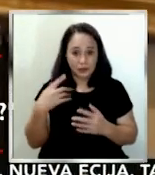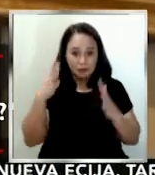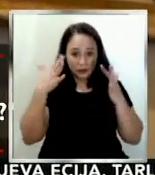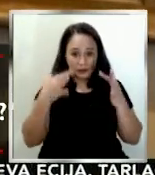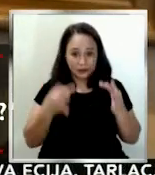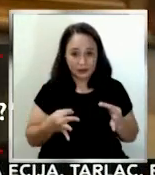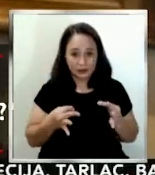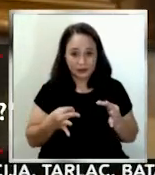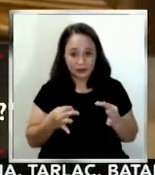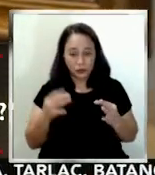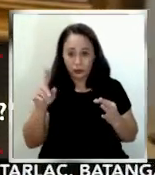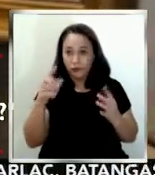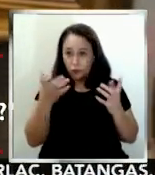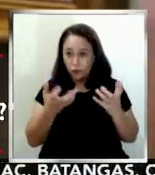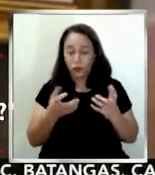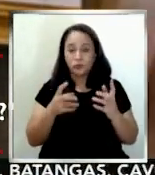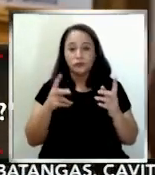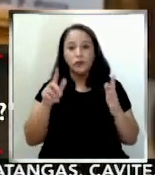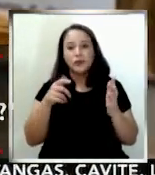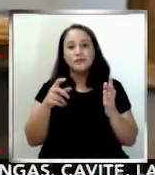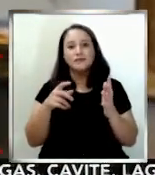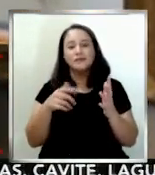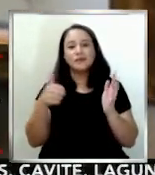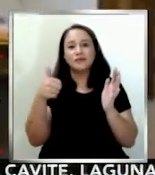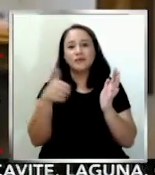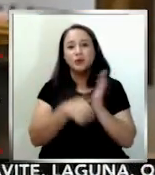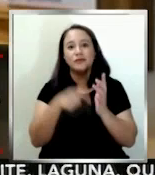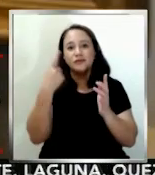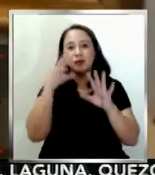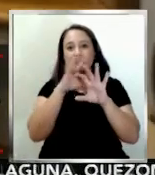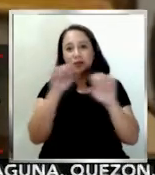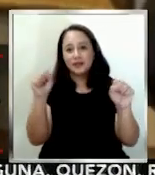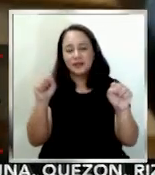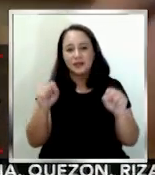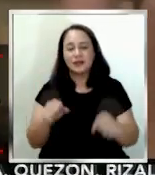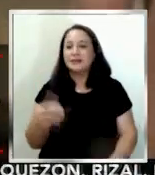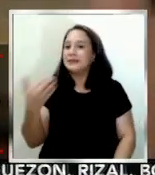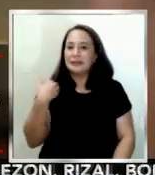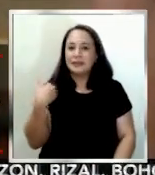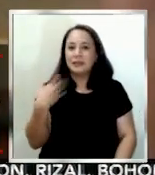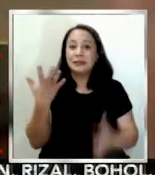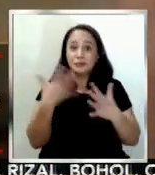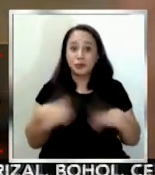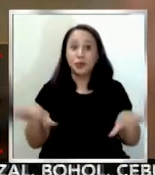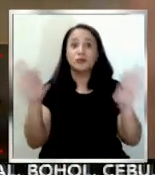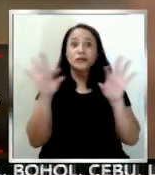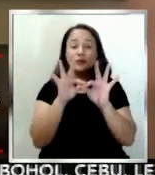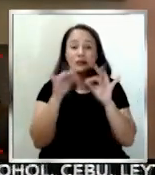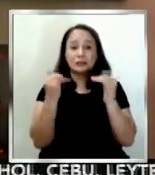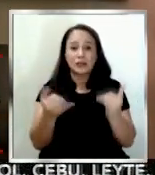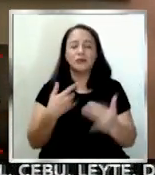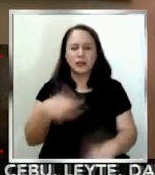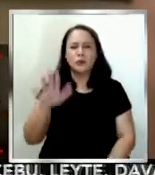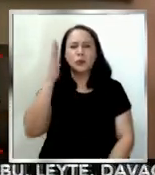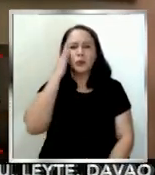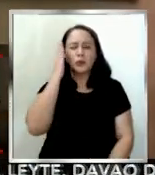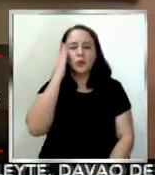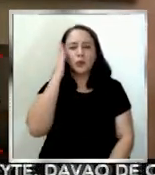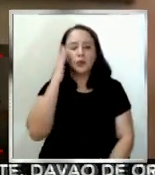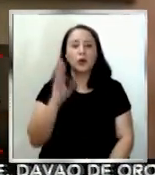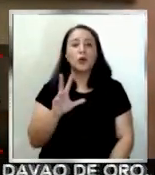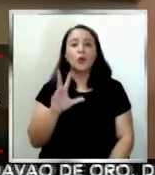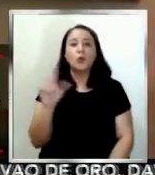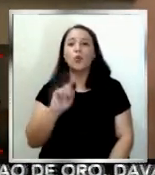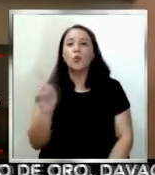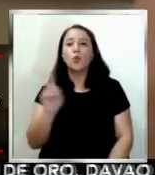run for president in 2024. Ang importante sa pagkakaroon is mahibal-an na mo kung unsay ginahuna-huna sa